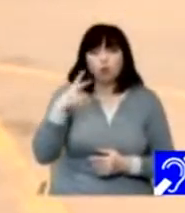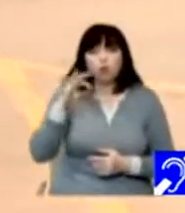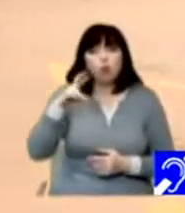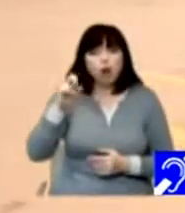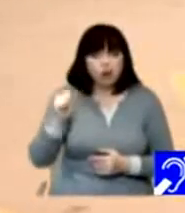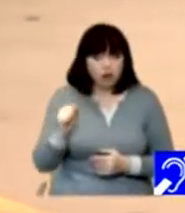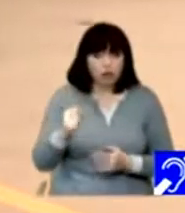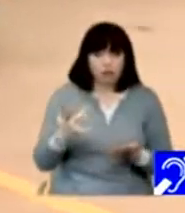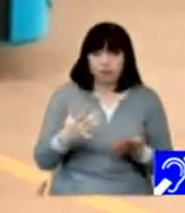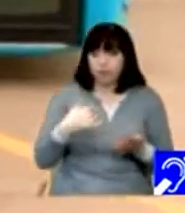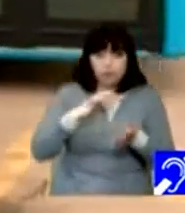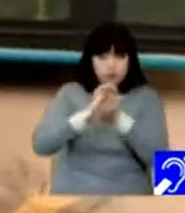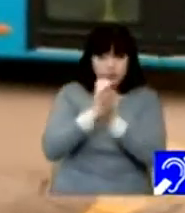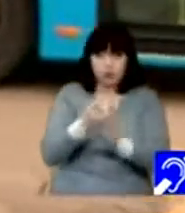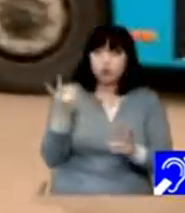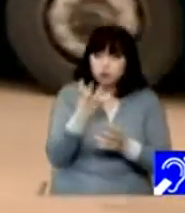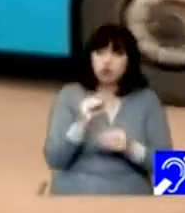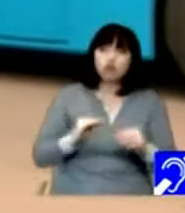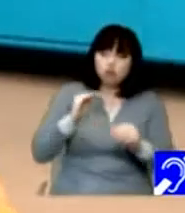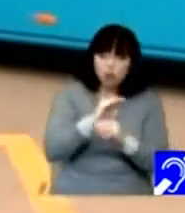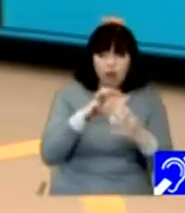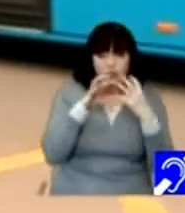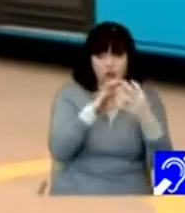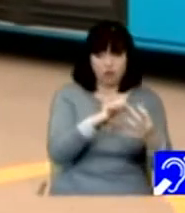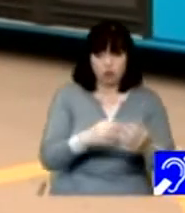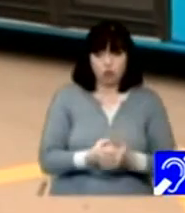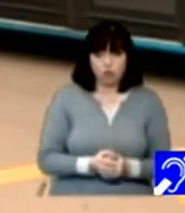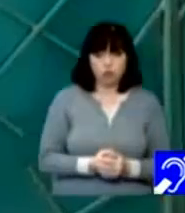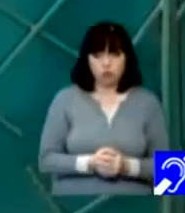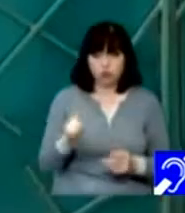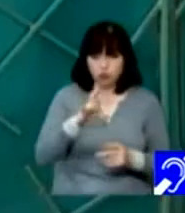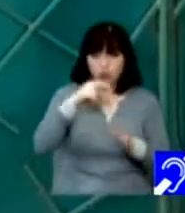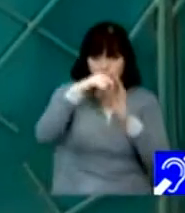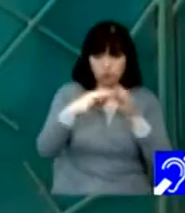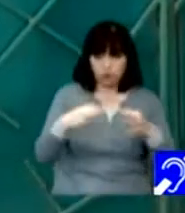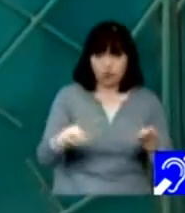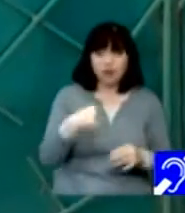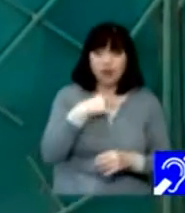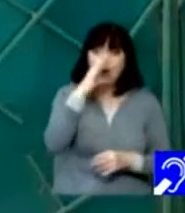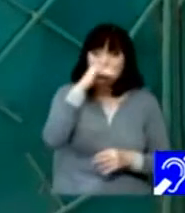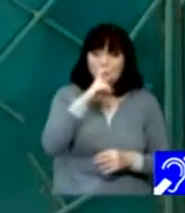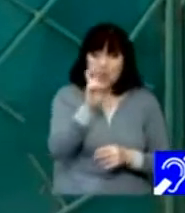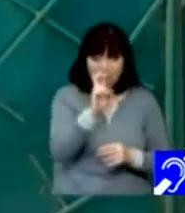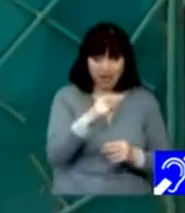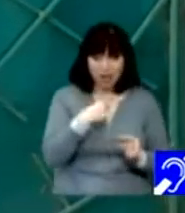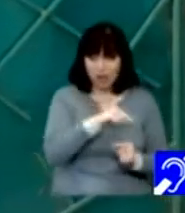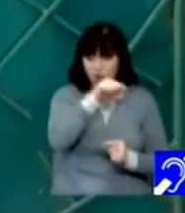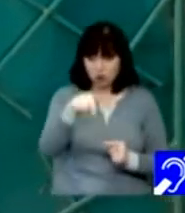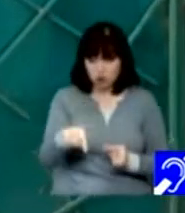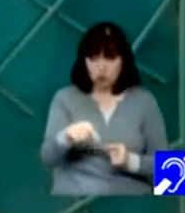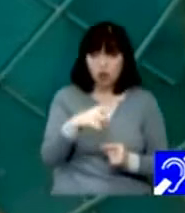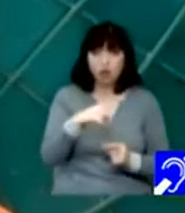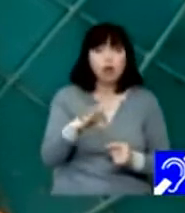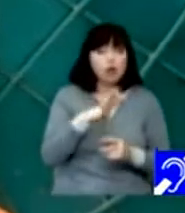la primăria. E nevoie de mai multe autobuse în oraș, totuși, până la urmă. Eu acum am venit cu un microbus de la Botanica încoace și